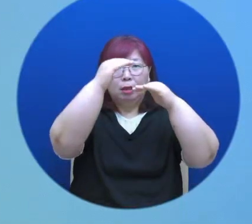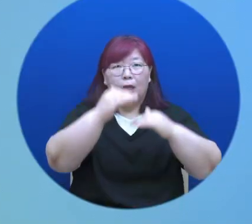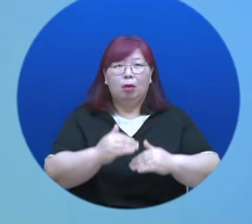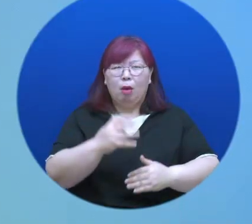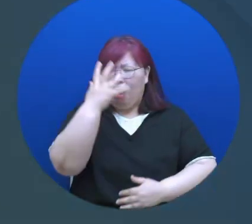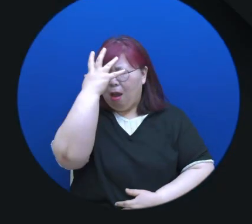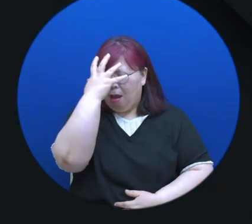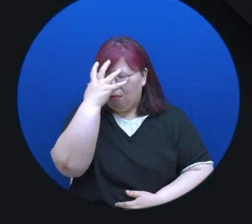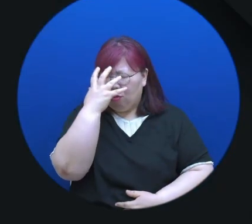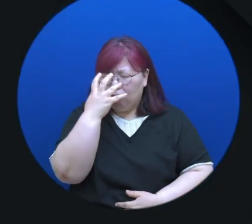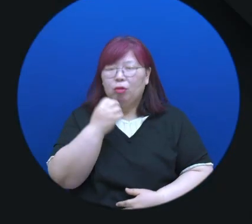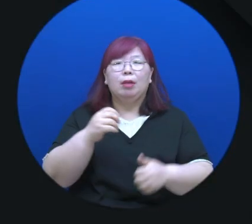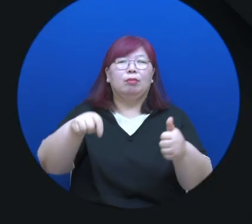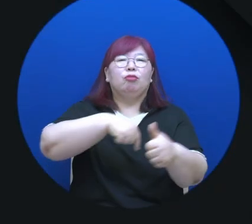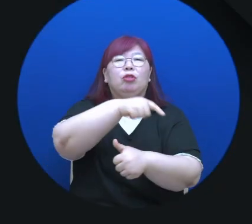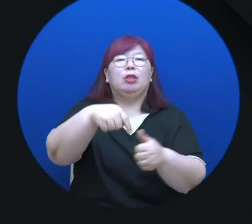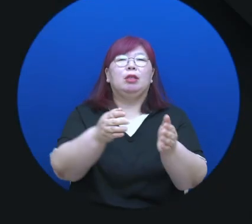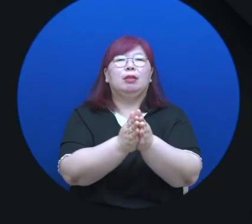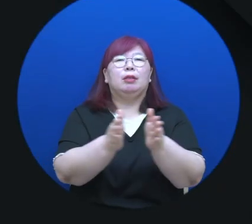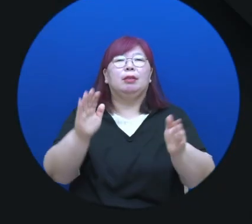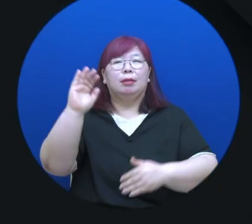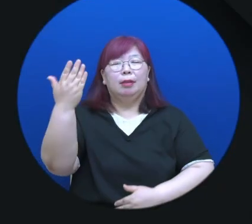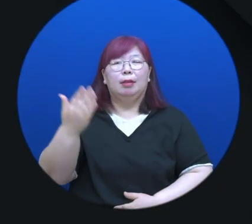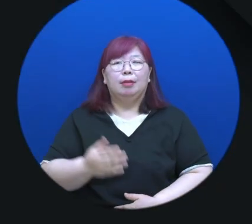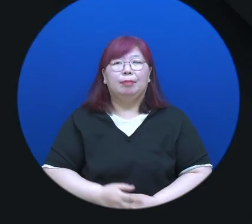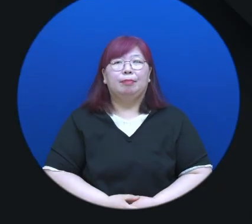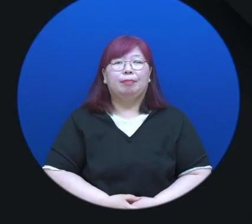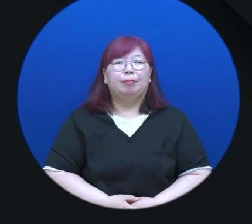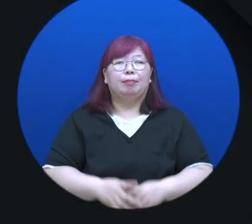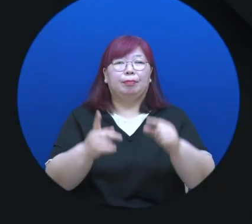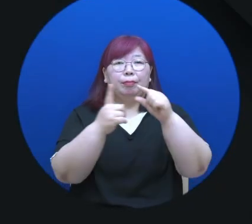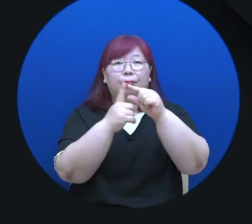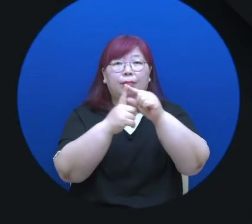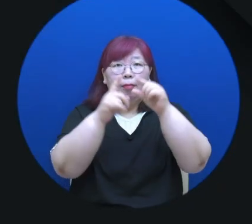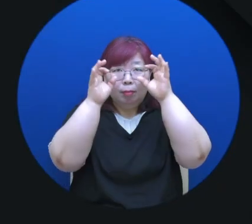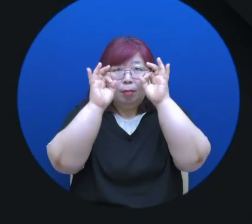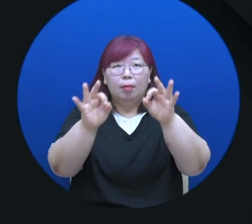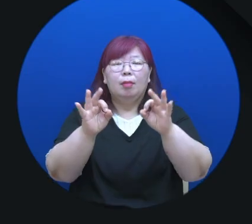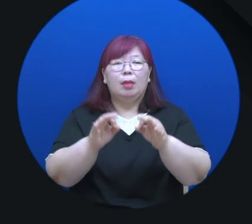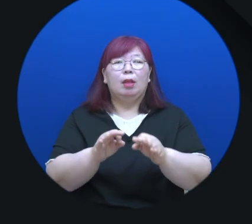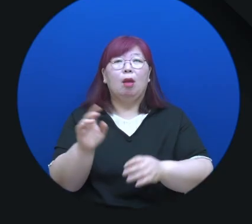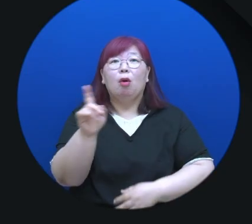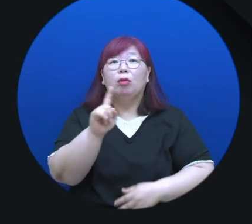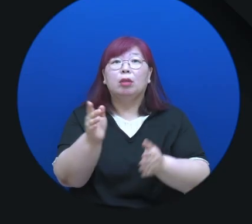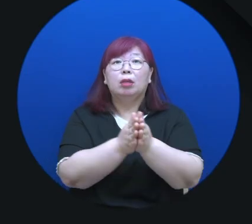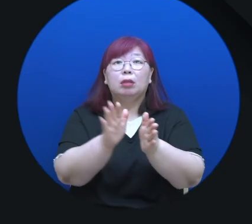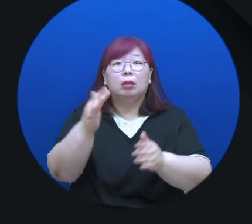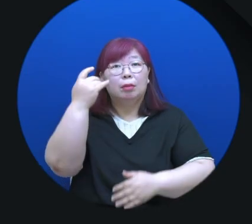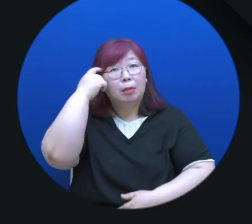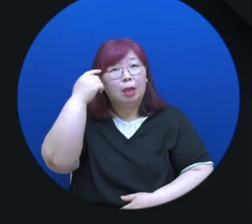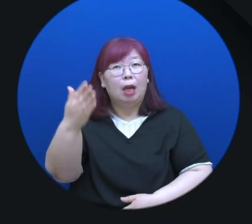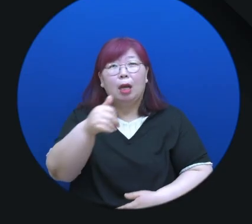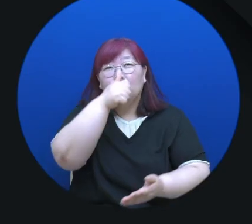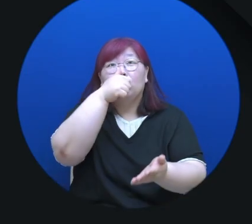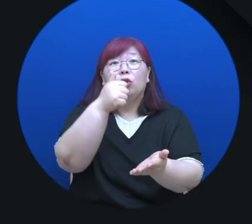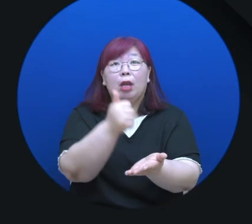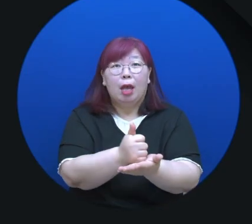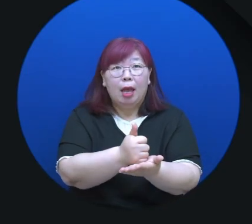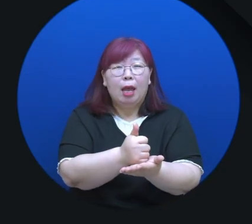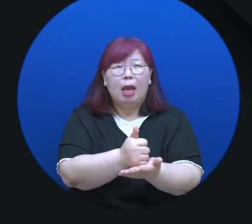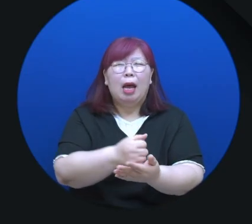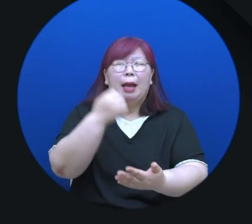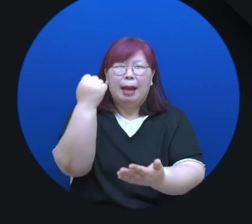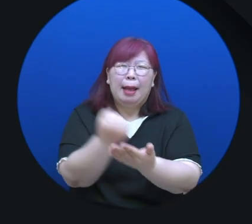암울한 분위기에서 시작이 됩니다. 단어들을 한번 보세요. 어떻게 시작이 됩니까? 죄악,